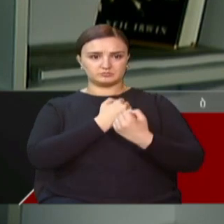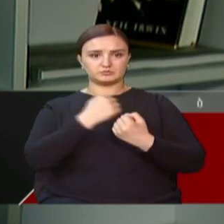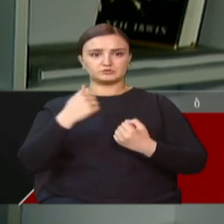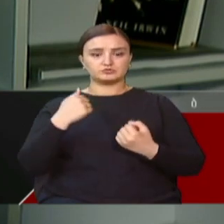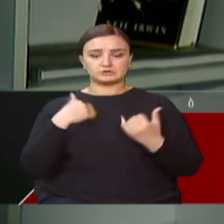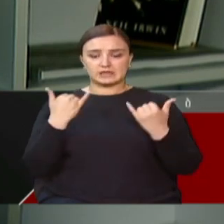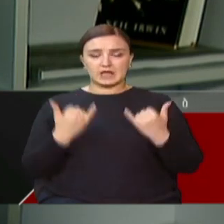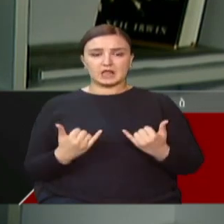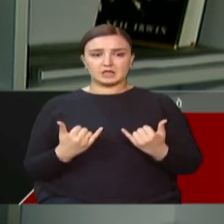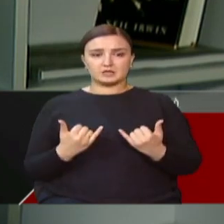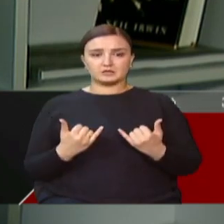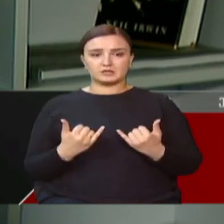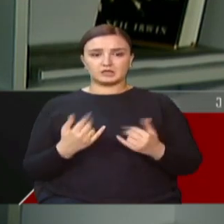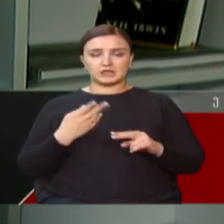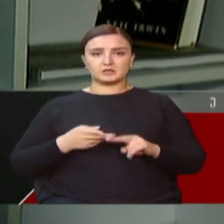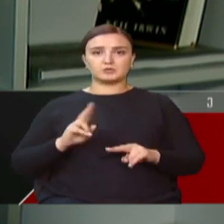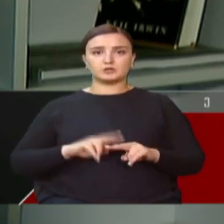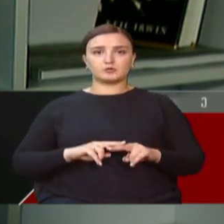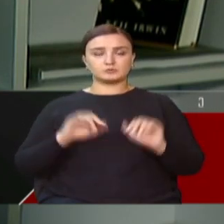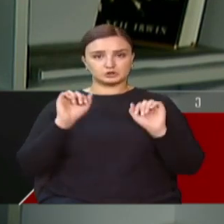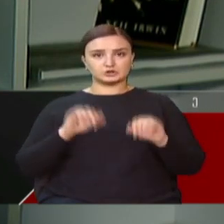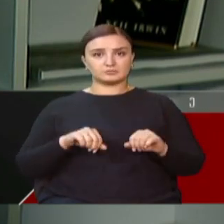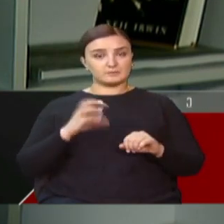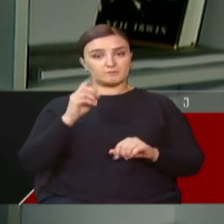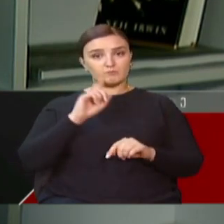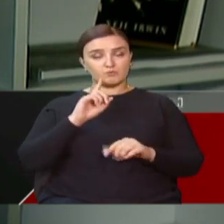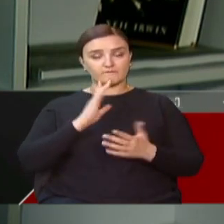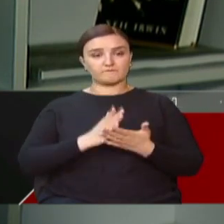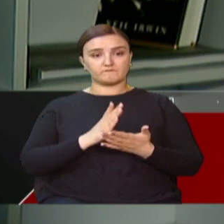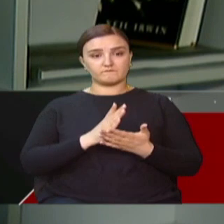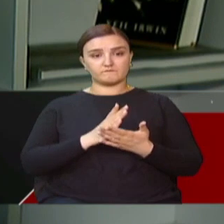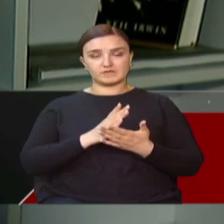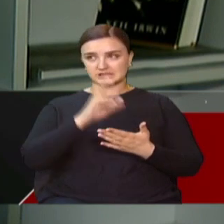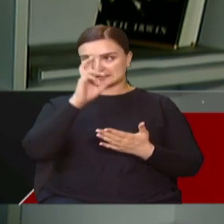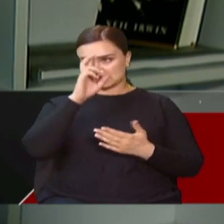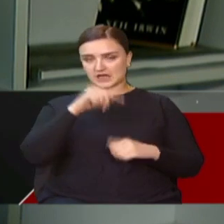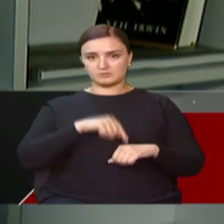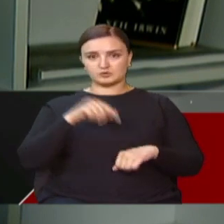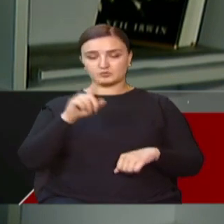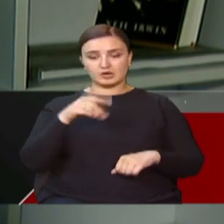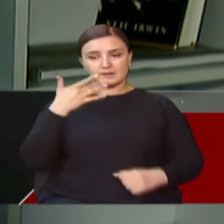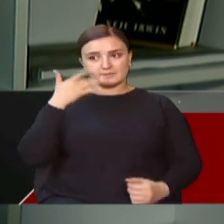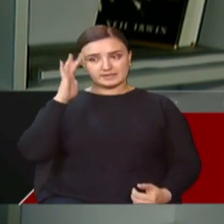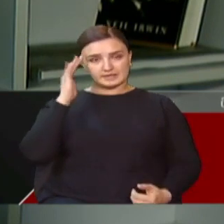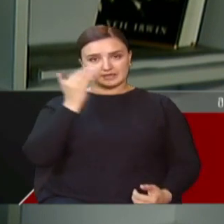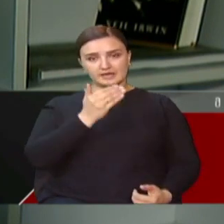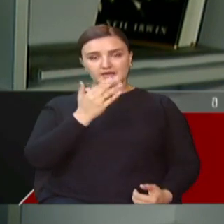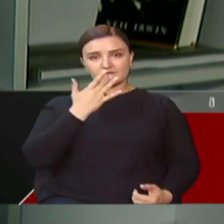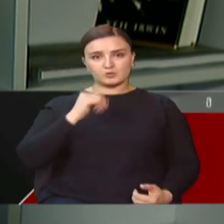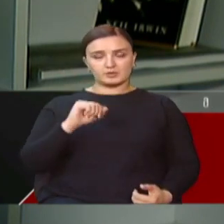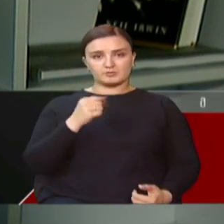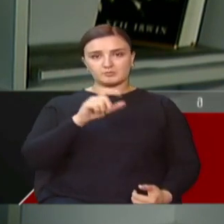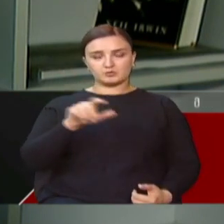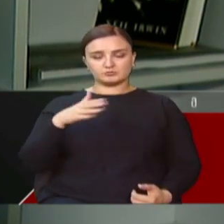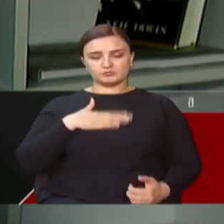ვართ, იმიტომ შეიძლება ჯერ კიდევ გვაქვს სახელმწიფოებრიობა, რომ ჩვენი ამერიკელი და ევროპელი მეგობრები